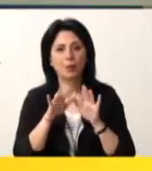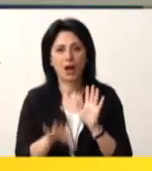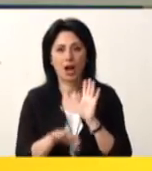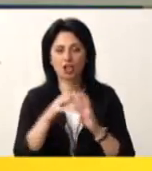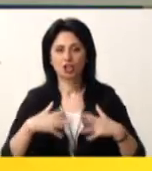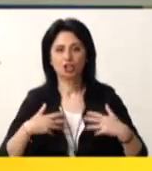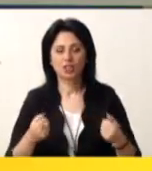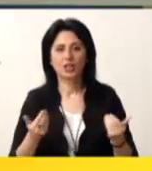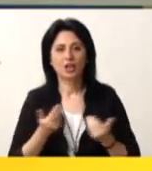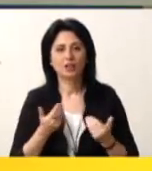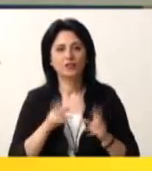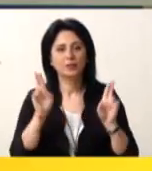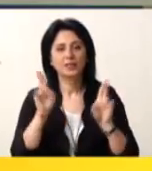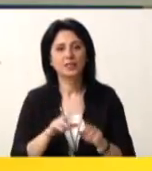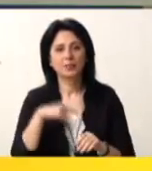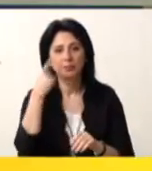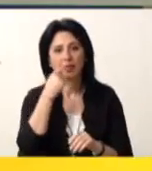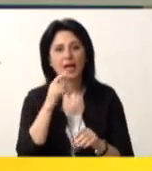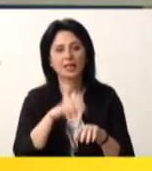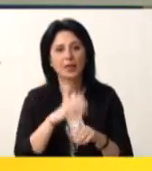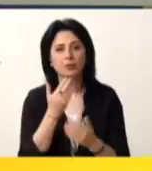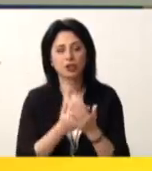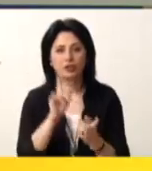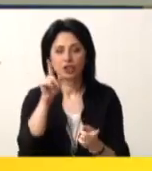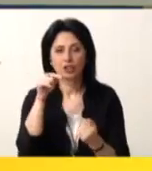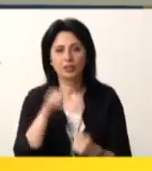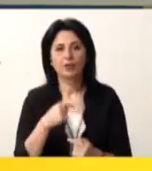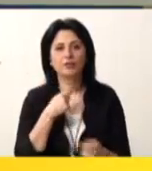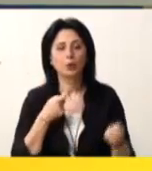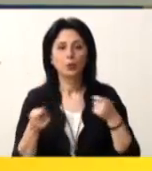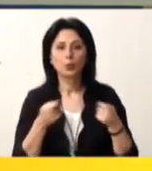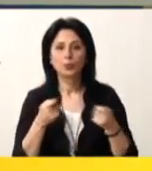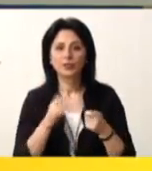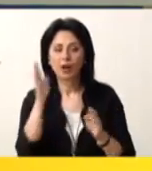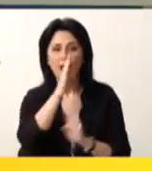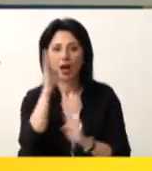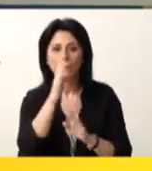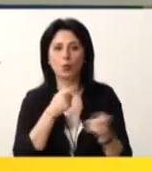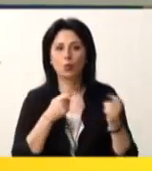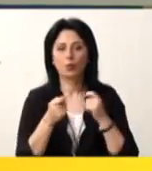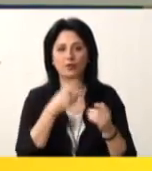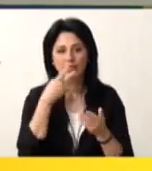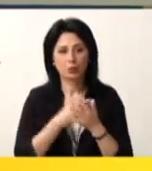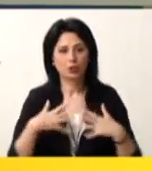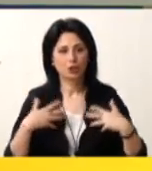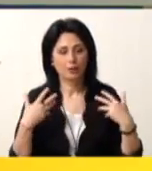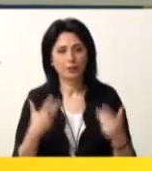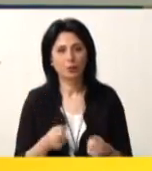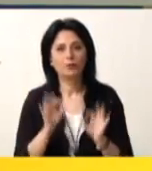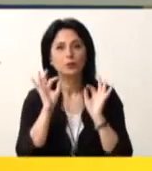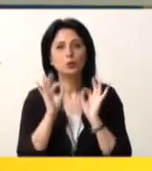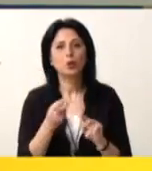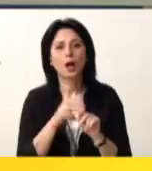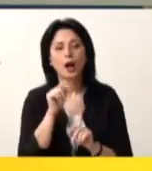აირჩიე ჯანსაღი ცხოვრების წესი პირადი ექიმის რჩევით და შესაბამისად ჩვენ უფრთხილდებით გარემოს, ჩვენ უფრთხილდებით საკუთარ ჯანმრთელობას და